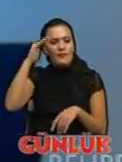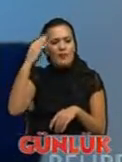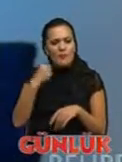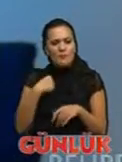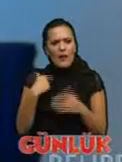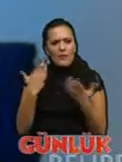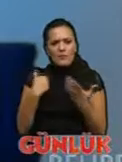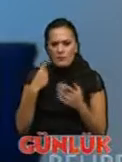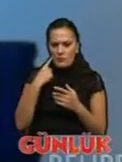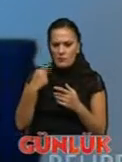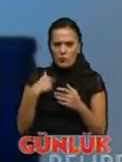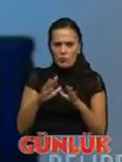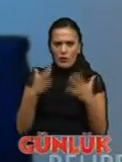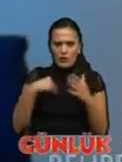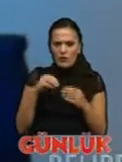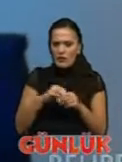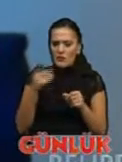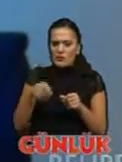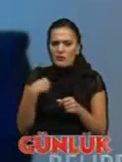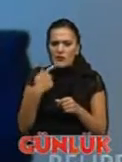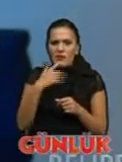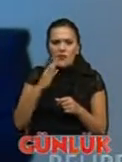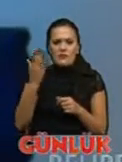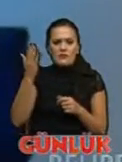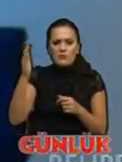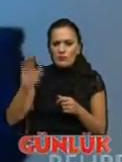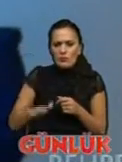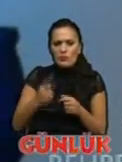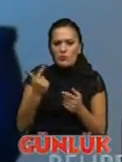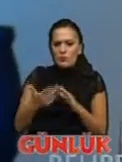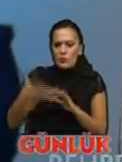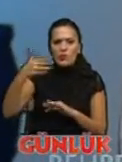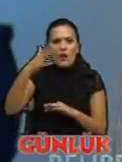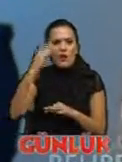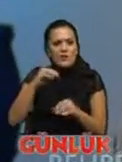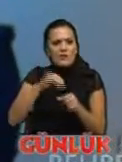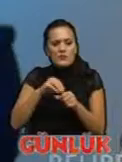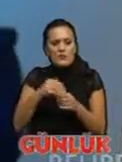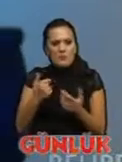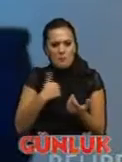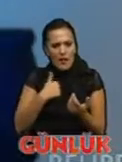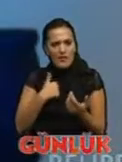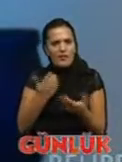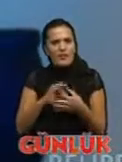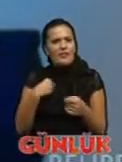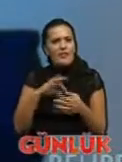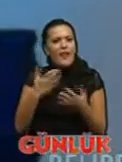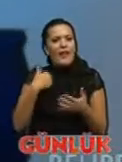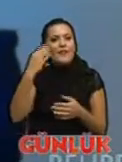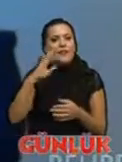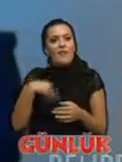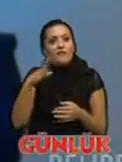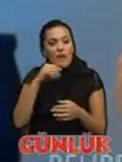içinde seyrediyorum. Nasıl bu tepkiyi verecek? Yaşı, başı, olgunluğu, anlayışı, ilgi. Ya ben niye vereyim? İşte